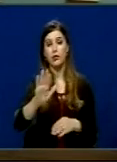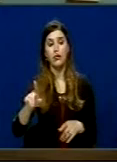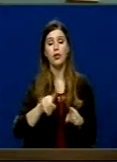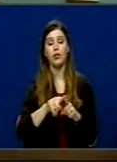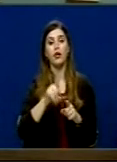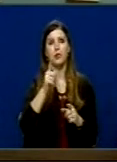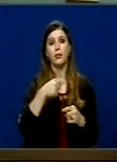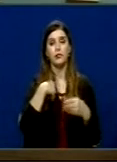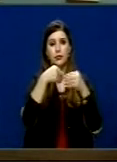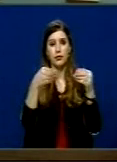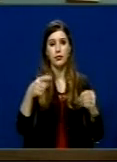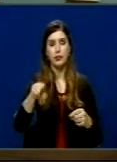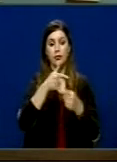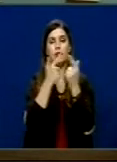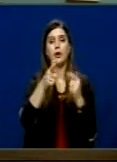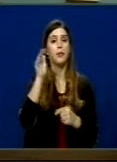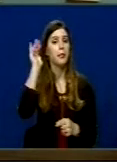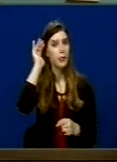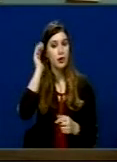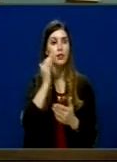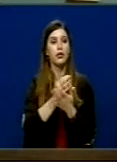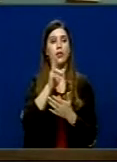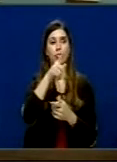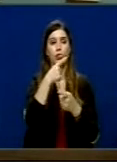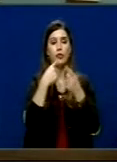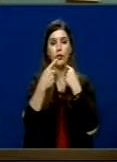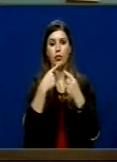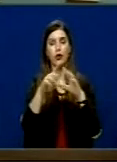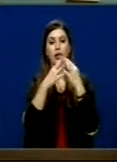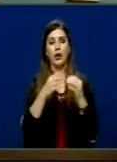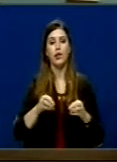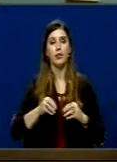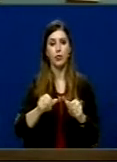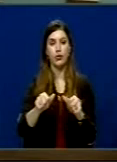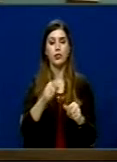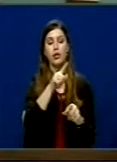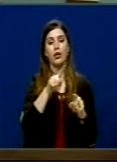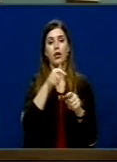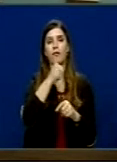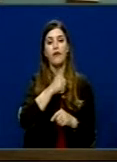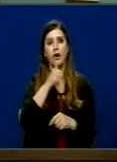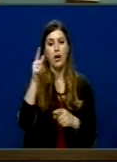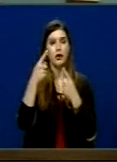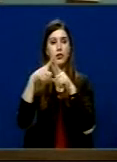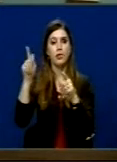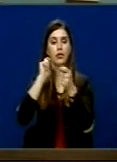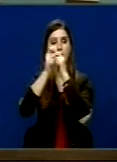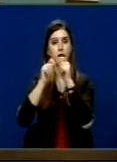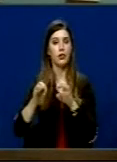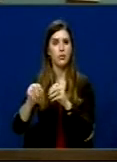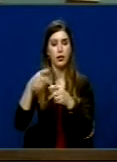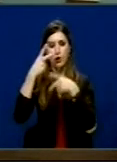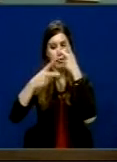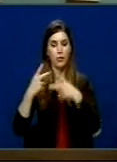për publikun duhet bëjë ditur se Ministria e Infrastrukturës bën vetëm elaboratin e shpronësimit. Ministria e Financave përmes njësisë së vet kontraktuar bën